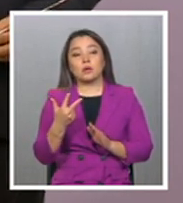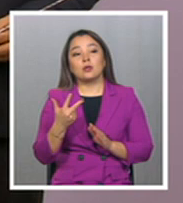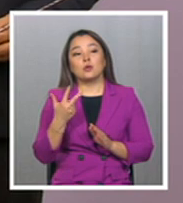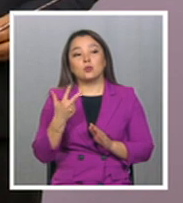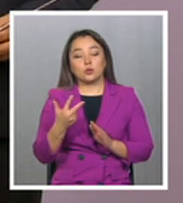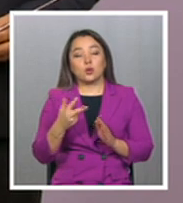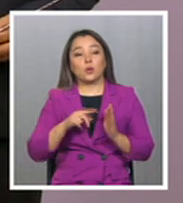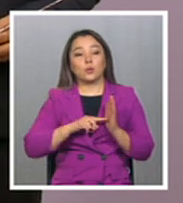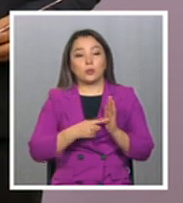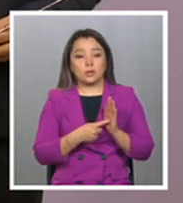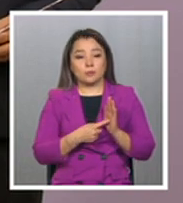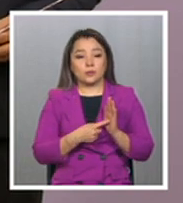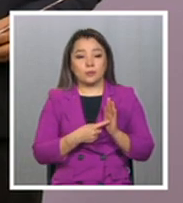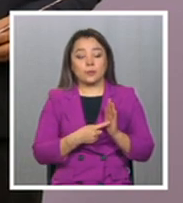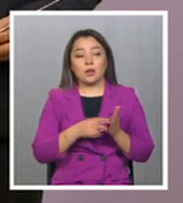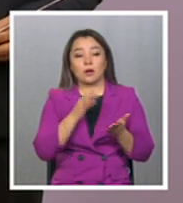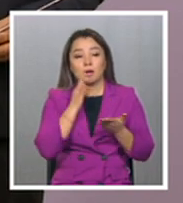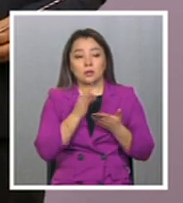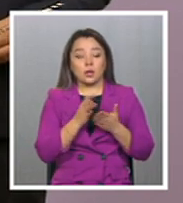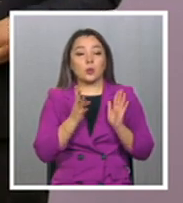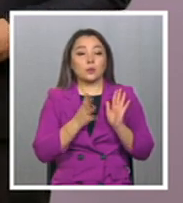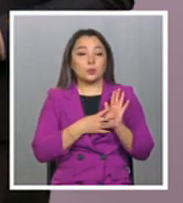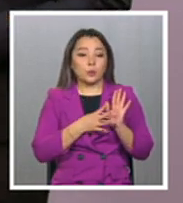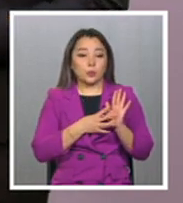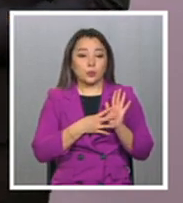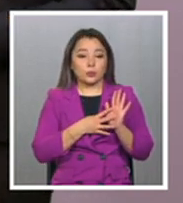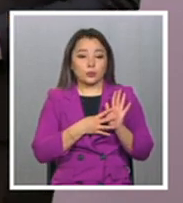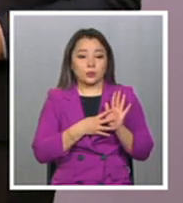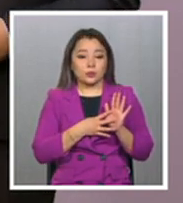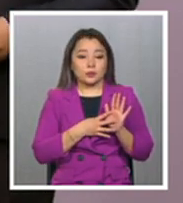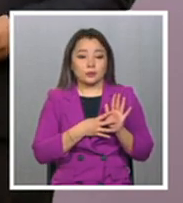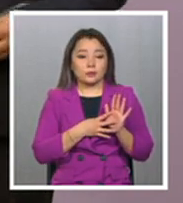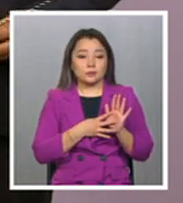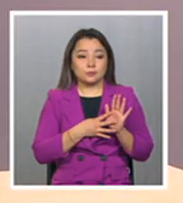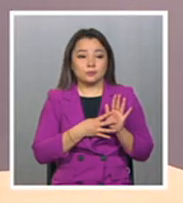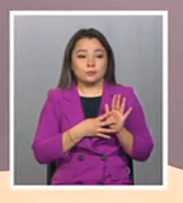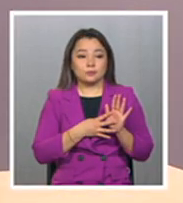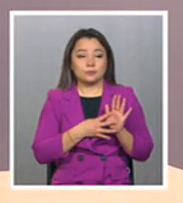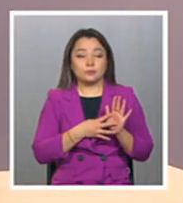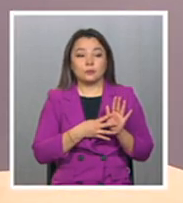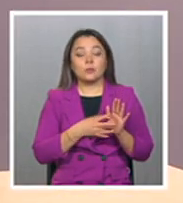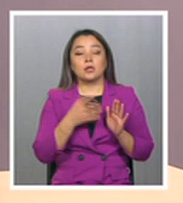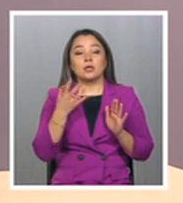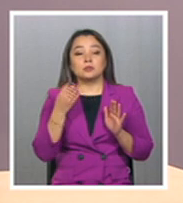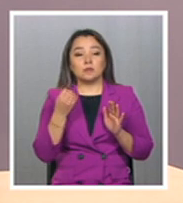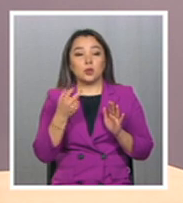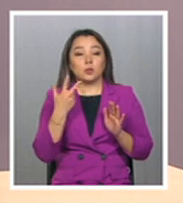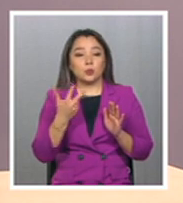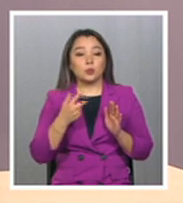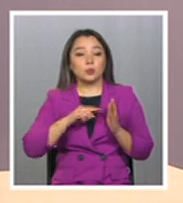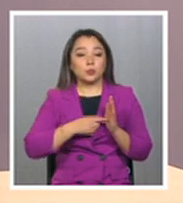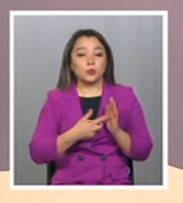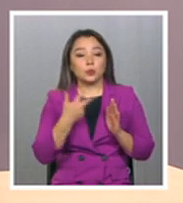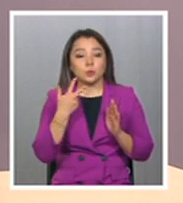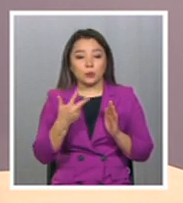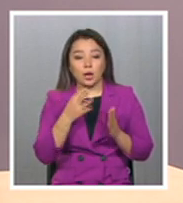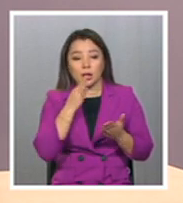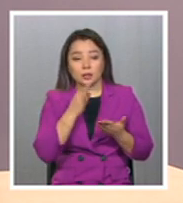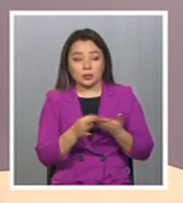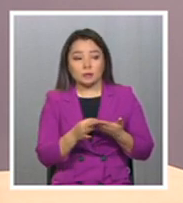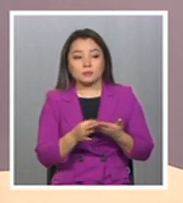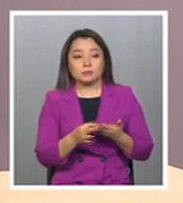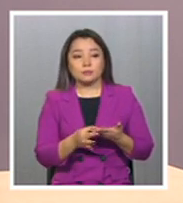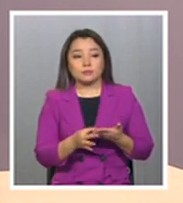бірлікке көбейтеміз. Нәтижеміз 9 бірлікке тең. Енді 3 бірлікті 3 ондыққа